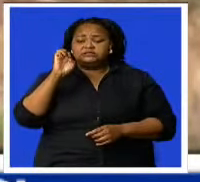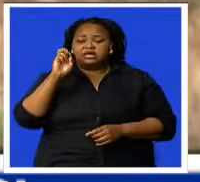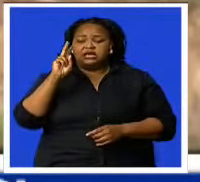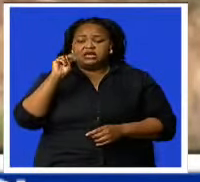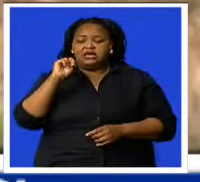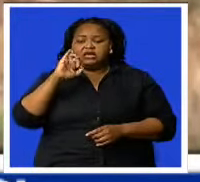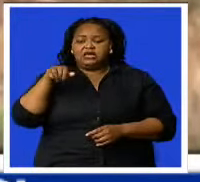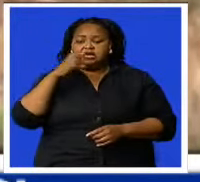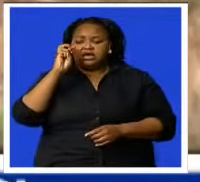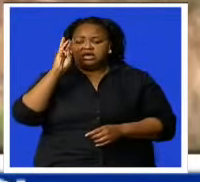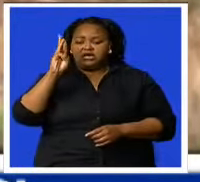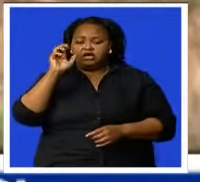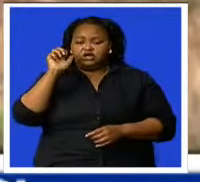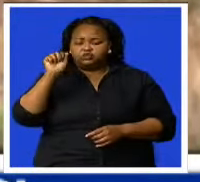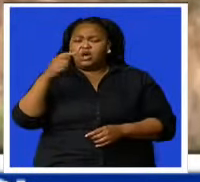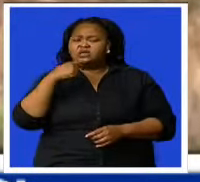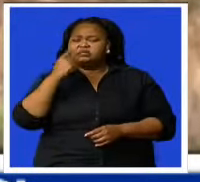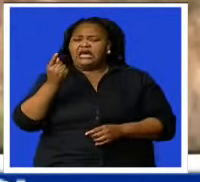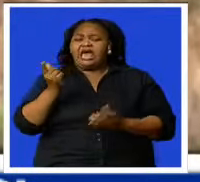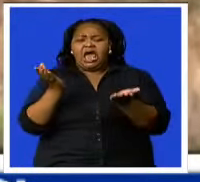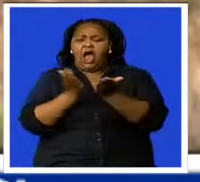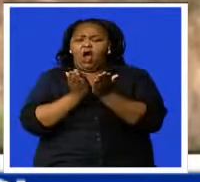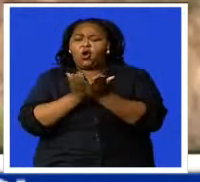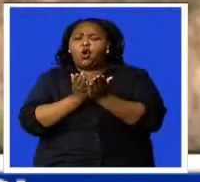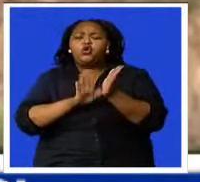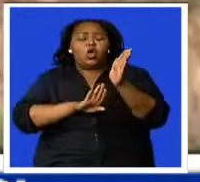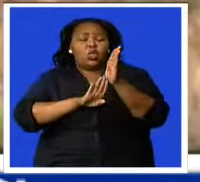yasegamula kakhulu ngoba